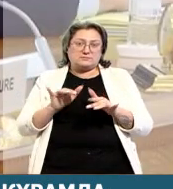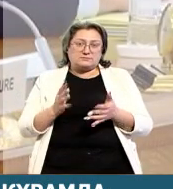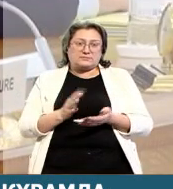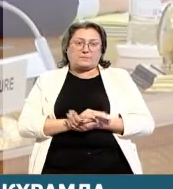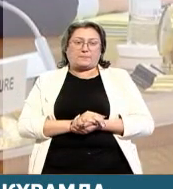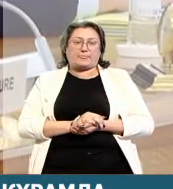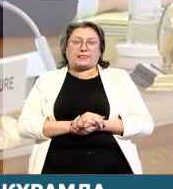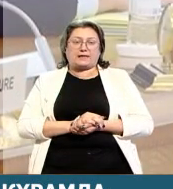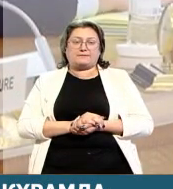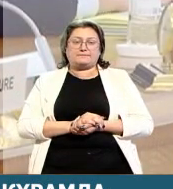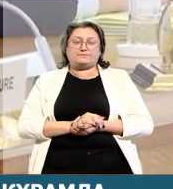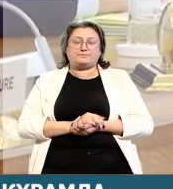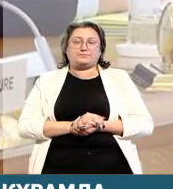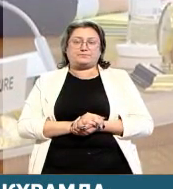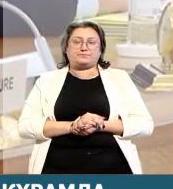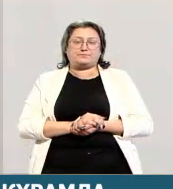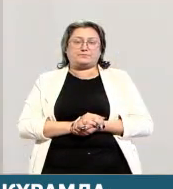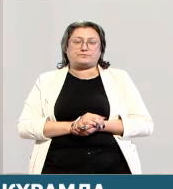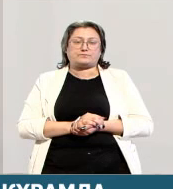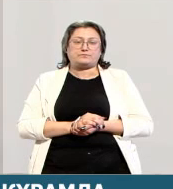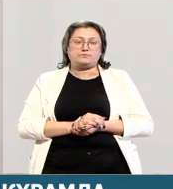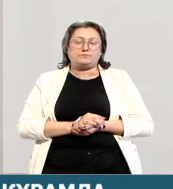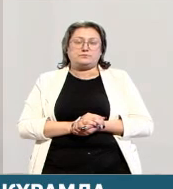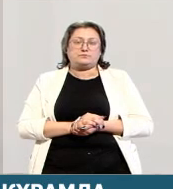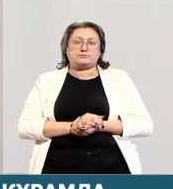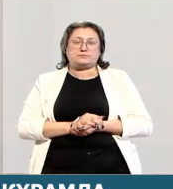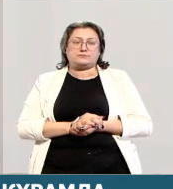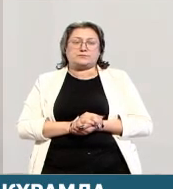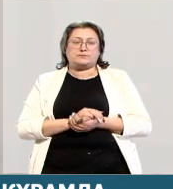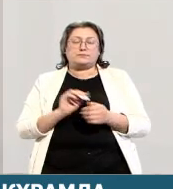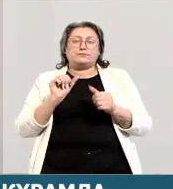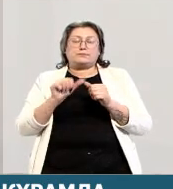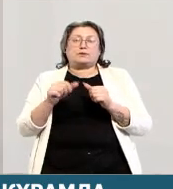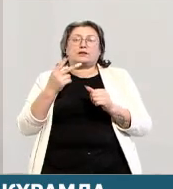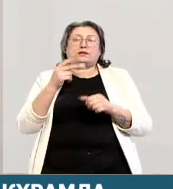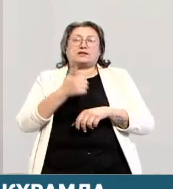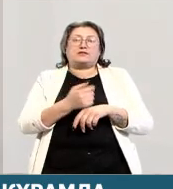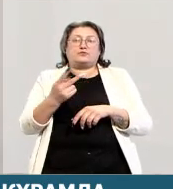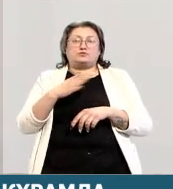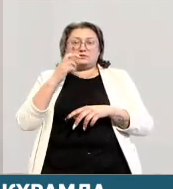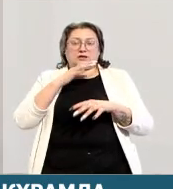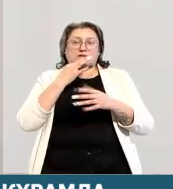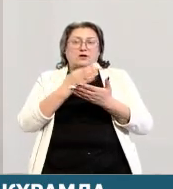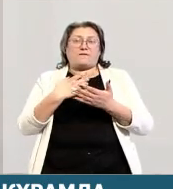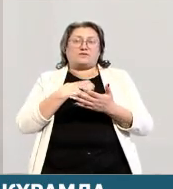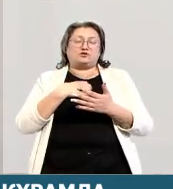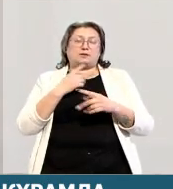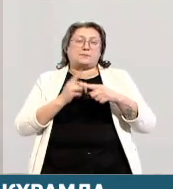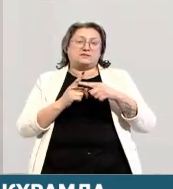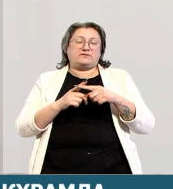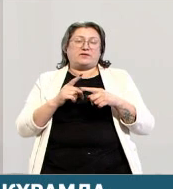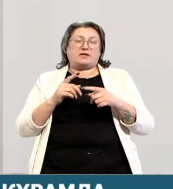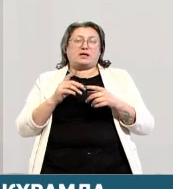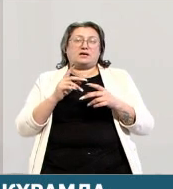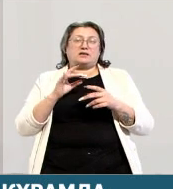әріптестік туралы келісім қабылдағанына 15 жыл толғанын атап өтіп, Франция өзара мүддені көздейтін түрлі саладағы екі жақты байланыстарды одан